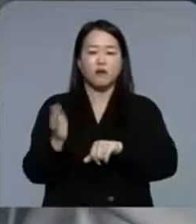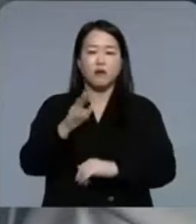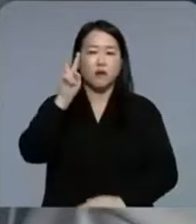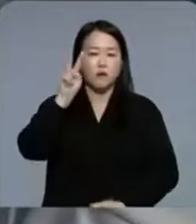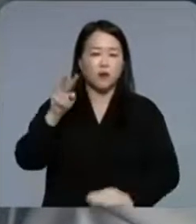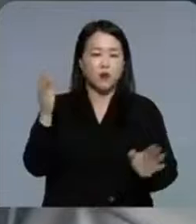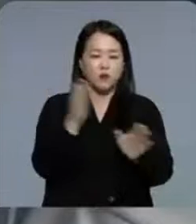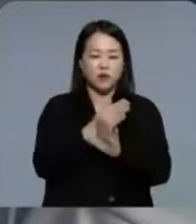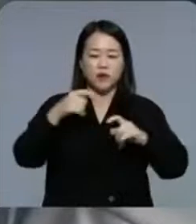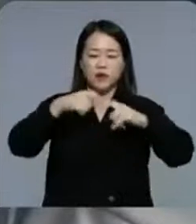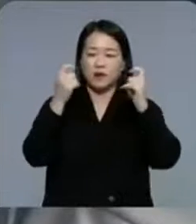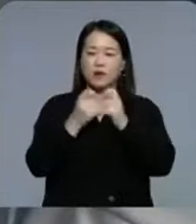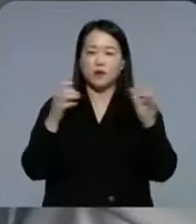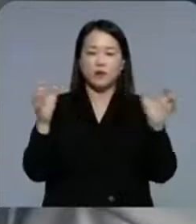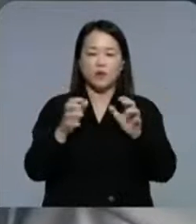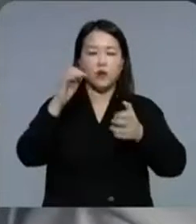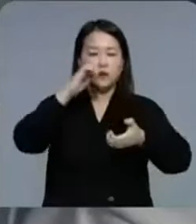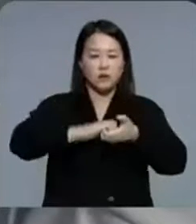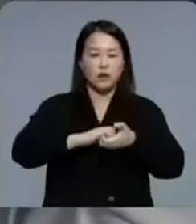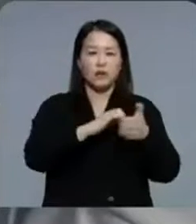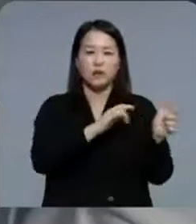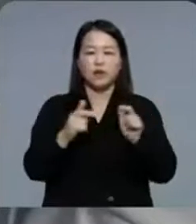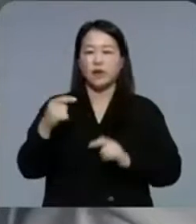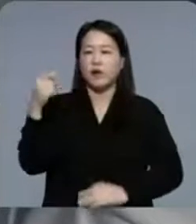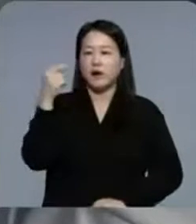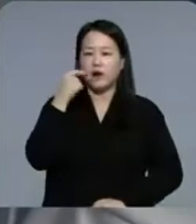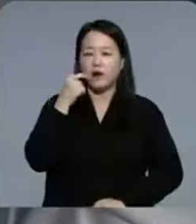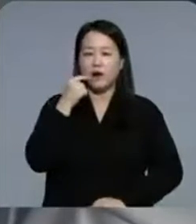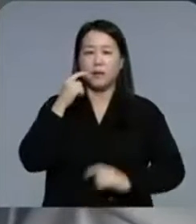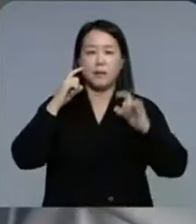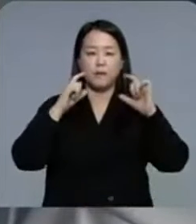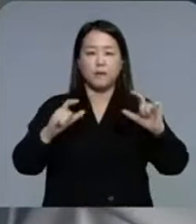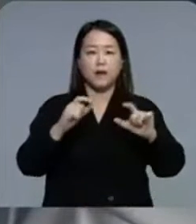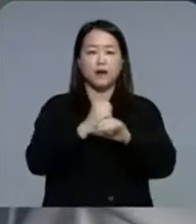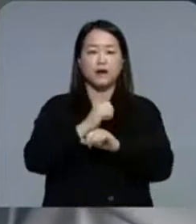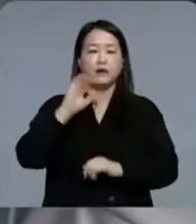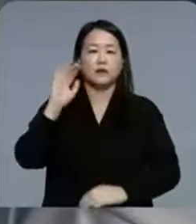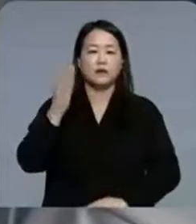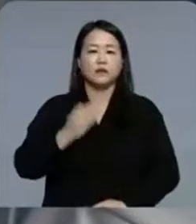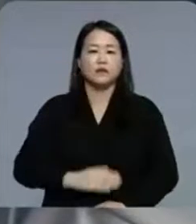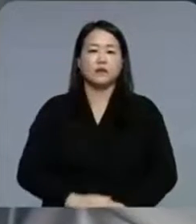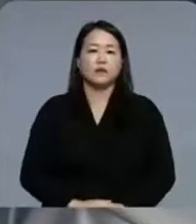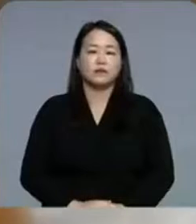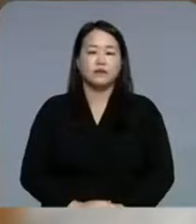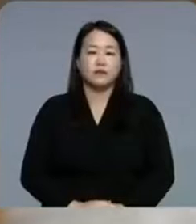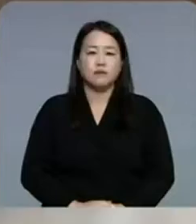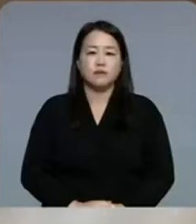제한 등 강화된 방역 지침이 적용됩니다 진유민 기자의 보도입니다